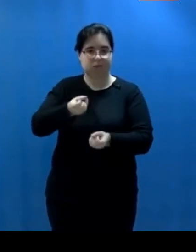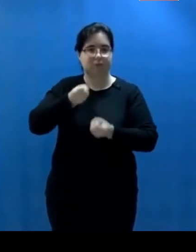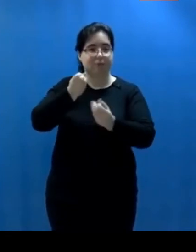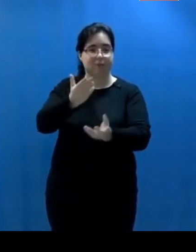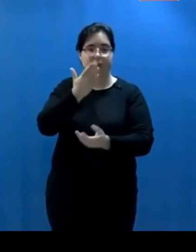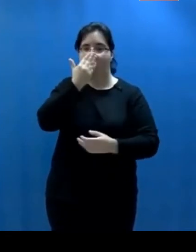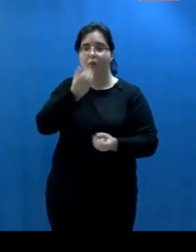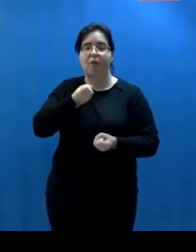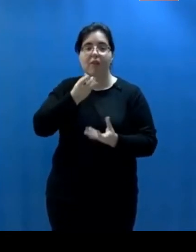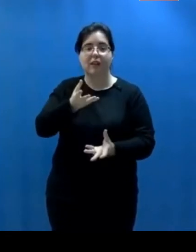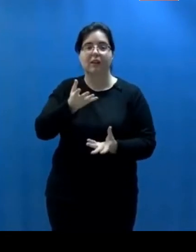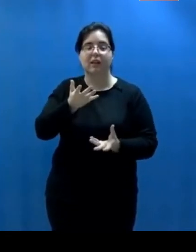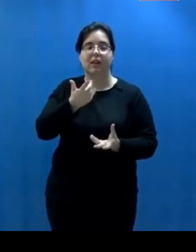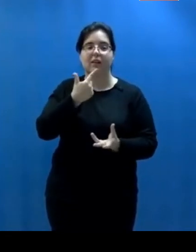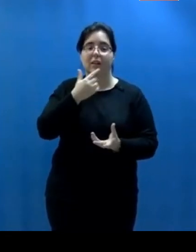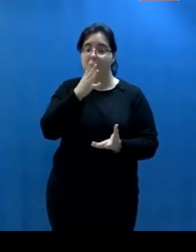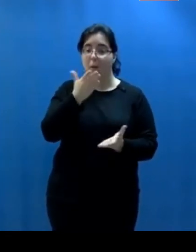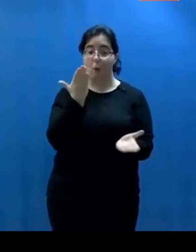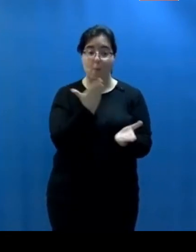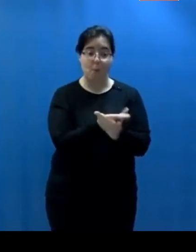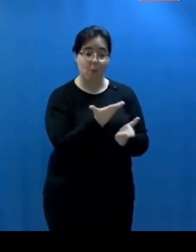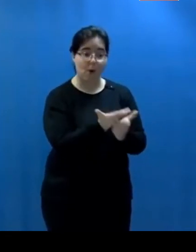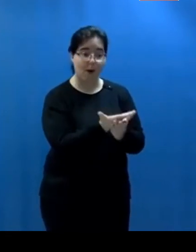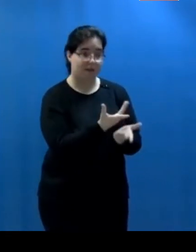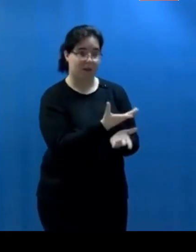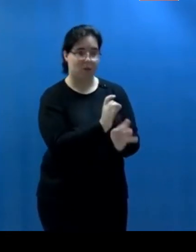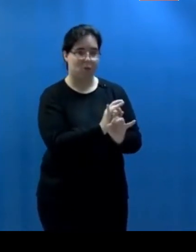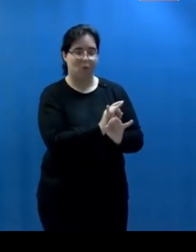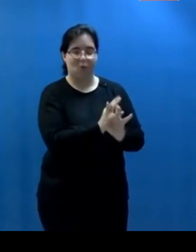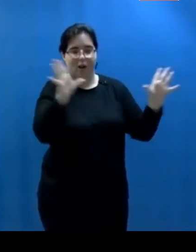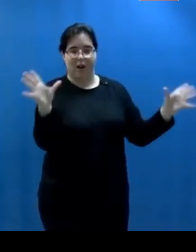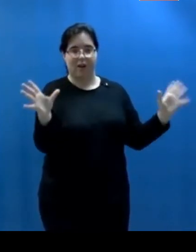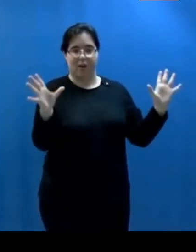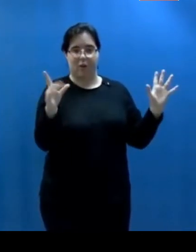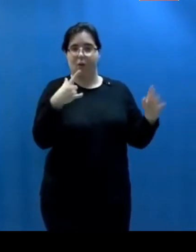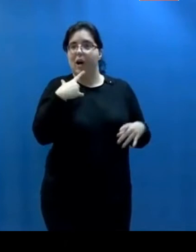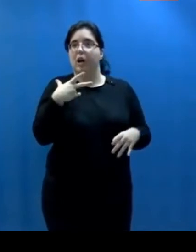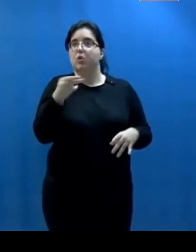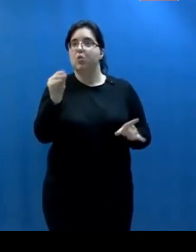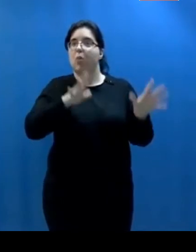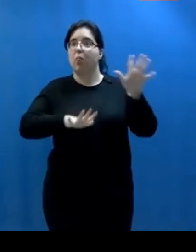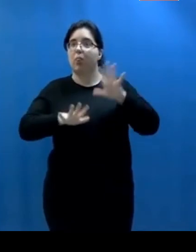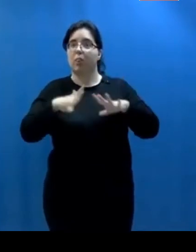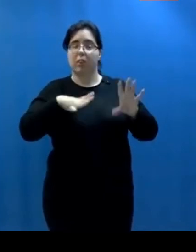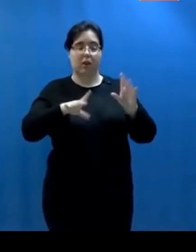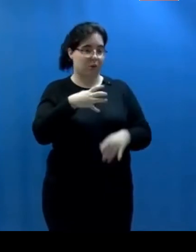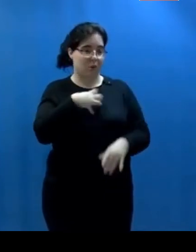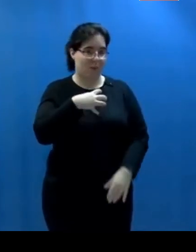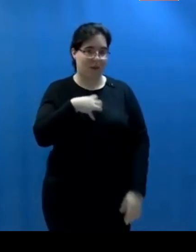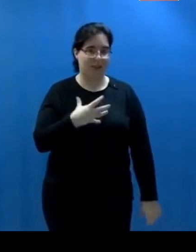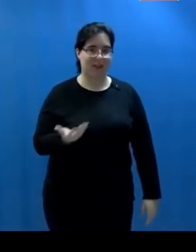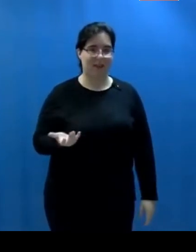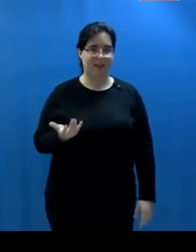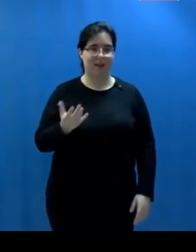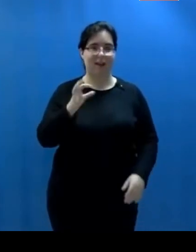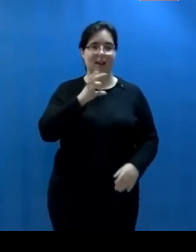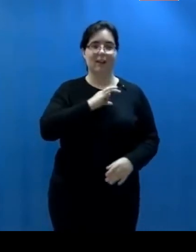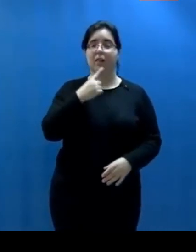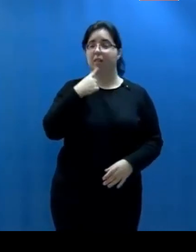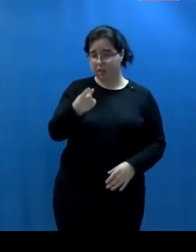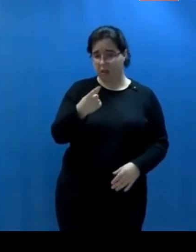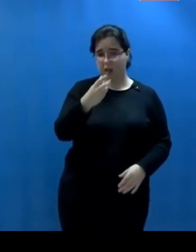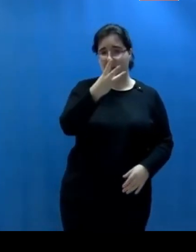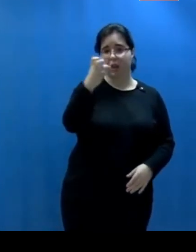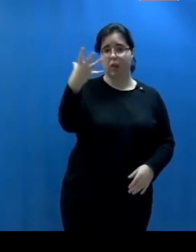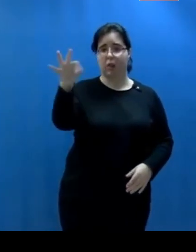confessat perquè les proves són tan aclaparadores que no poden fer una altra cosa. I el senyor Costa ho ha explicat, 350.000 euros d'una empresa, 100.000